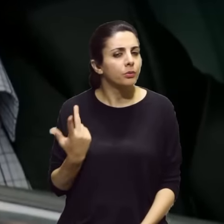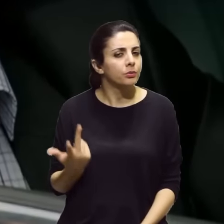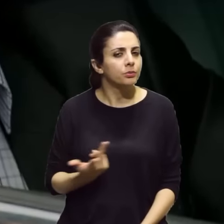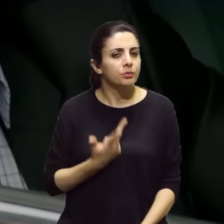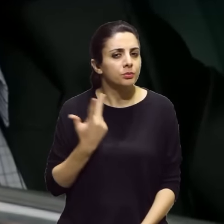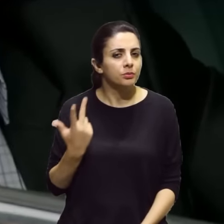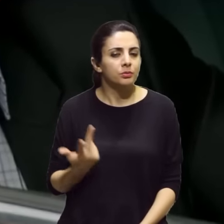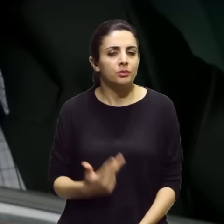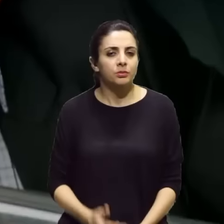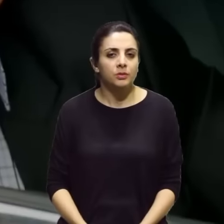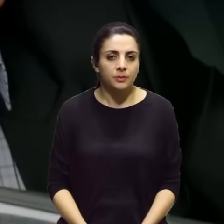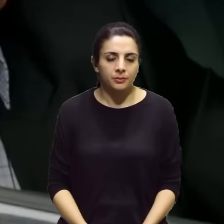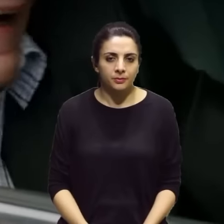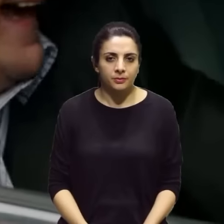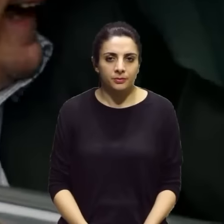vay.